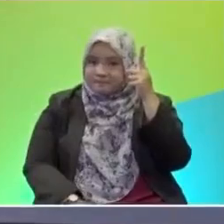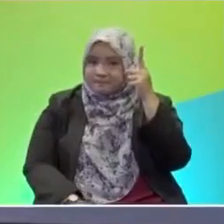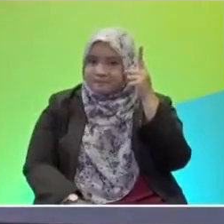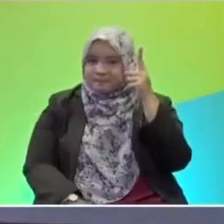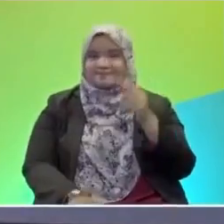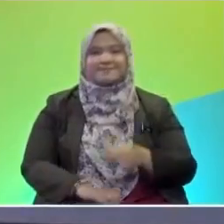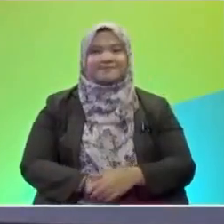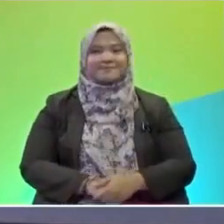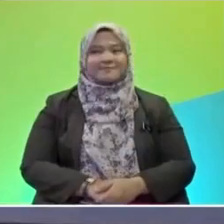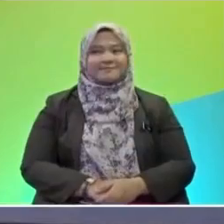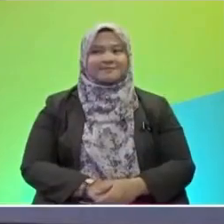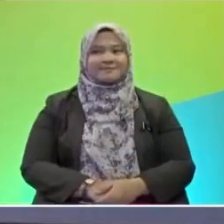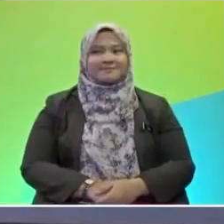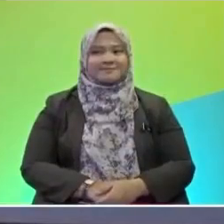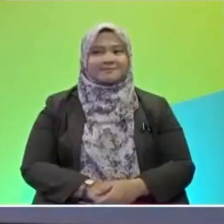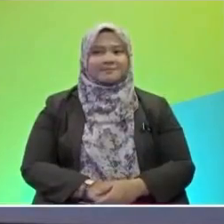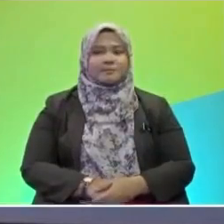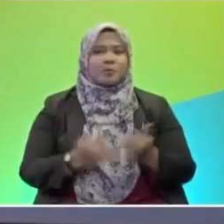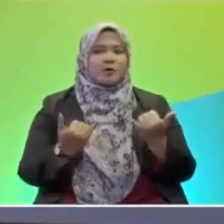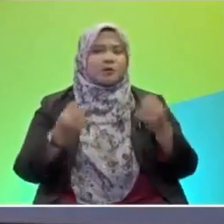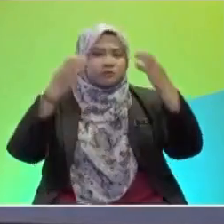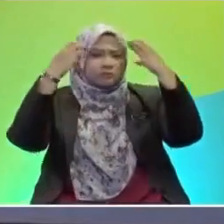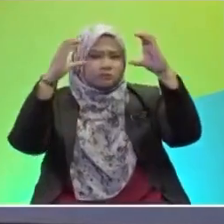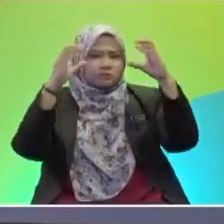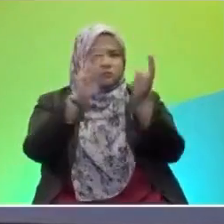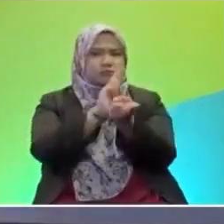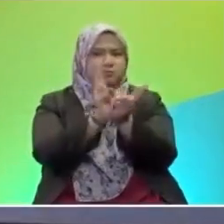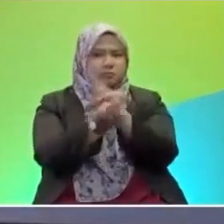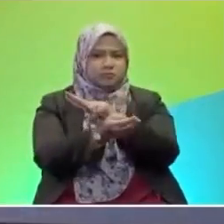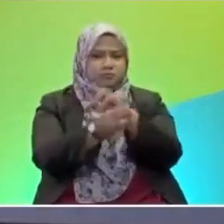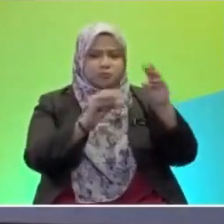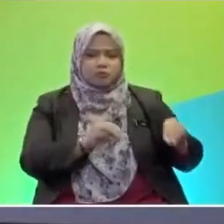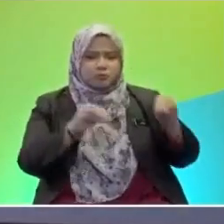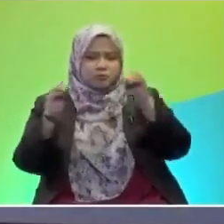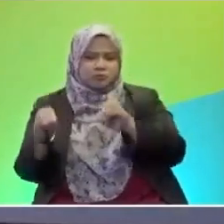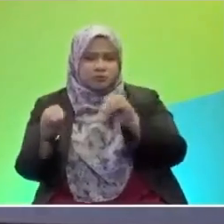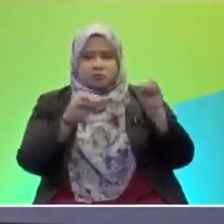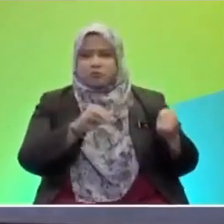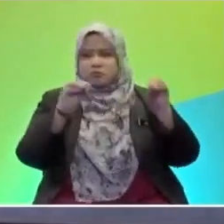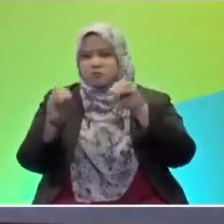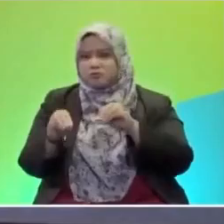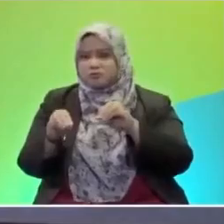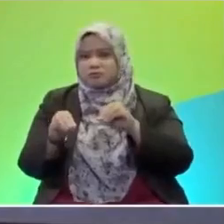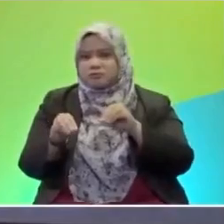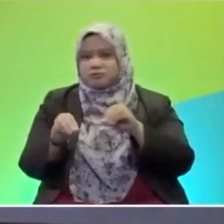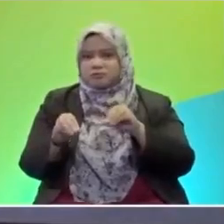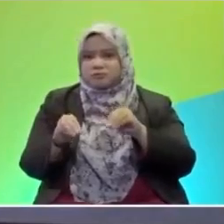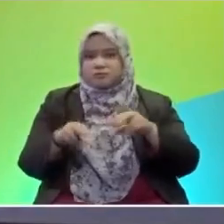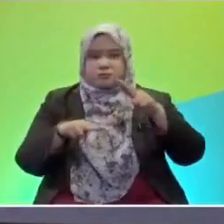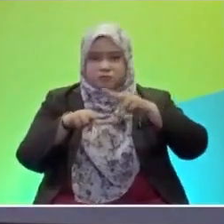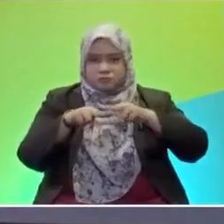terlihat sekarang saya saya alih-alih saya gerak-gerakkan karena Kedudukan sebuah cahaya